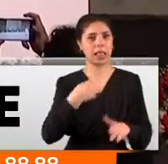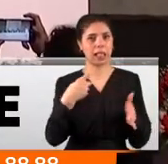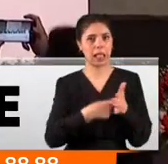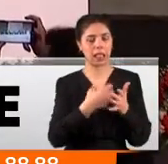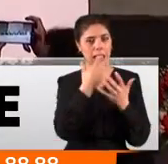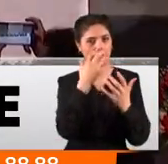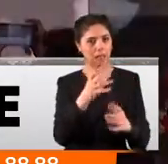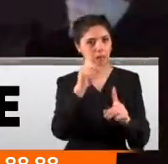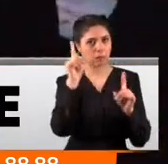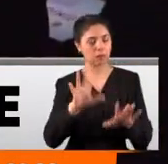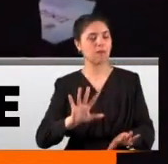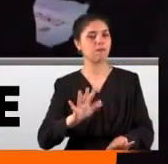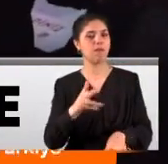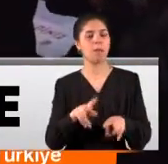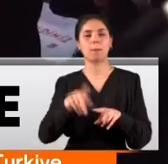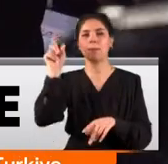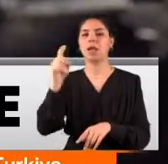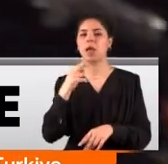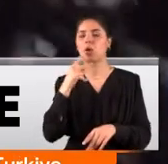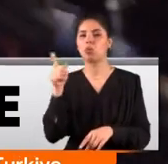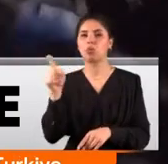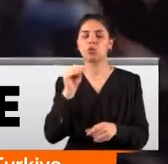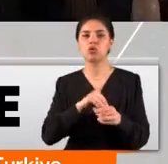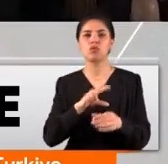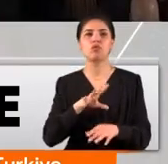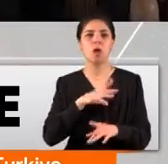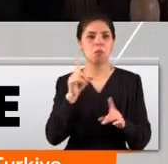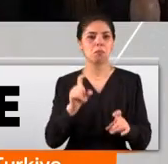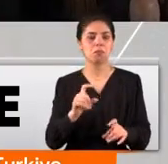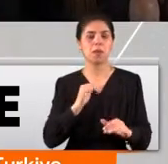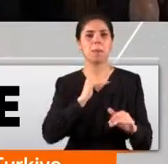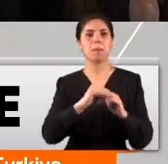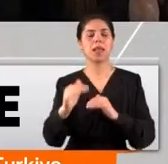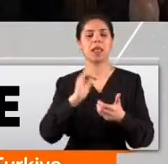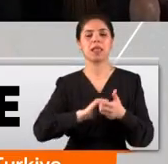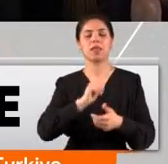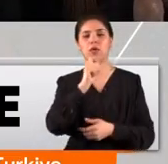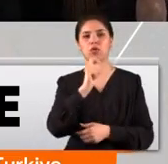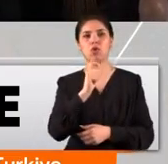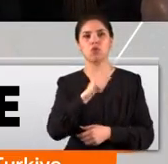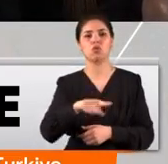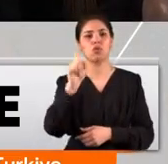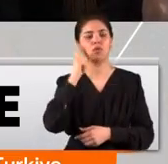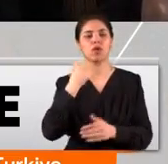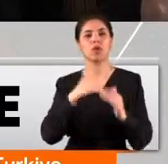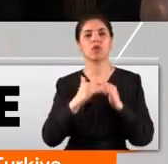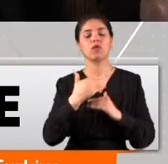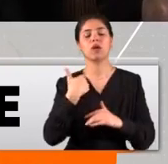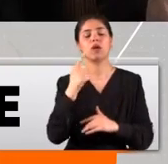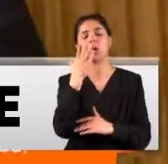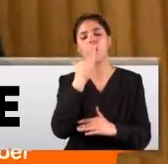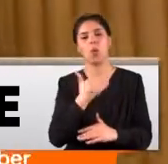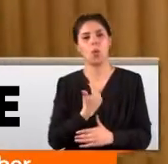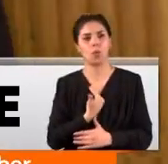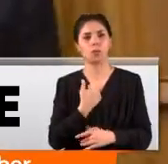mi önerecek ve Akşener'le görüşmesinde bunlar da konuşuldu mu? Millet İttifakı sözcülerinin bunları yorumlaması gibi bir usulümüz